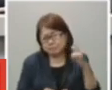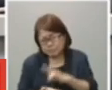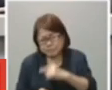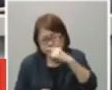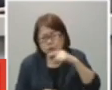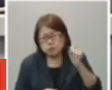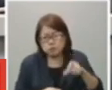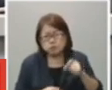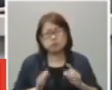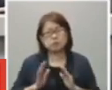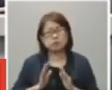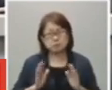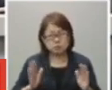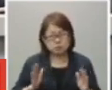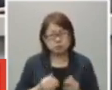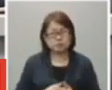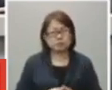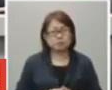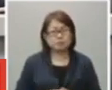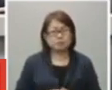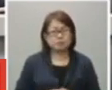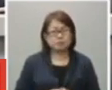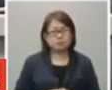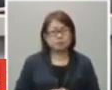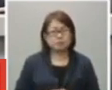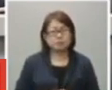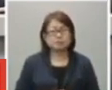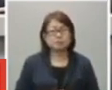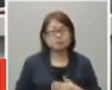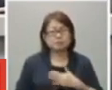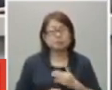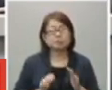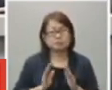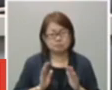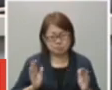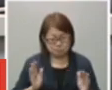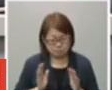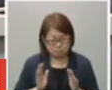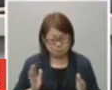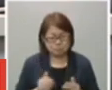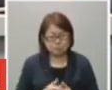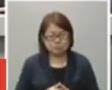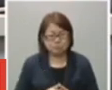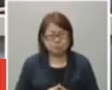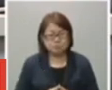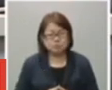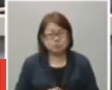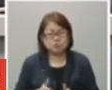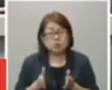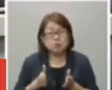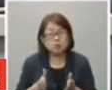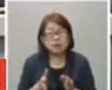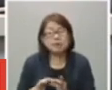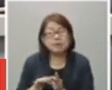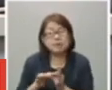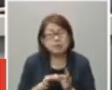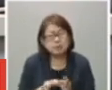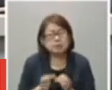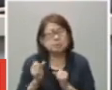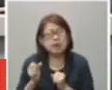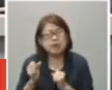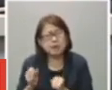นี่ก็พูดอย่างนี้ก็ขอบคุณนะครับหน่วยงานที่เกี่ยวข้องก็พยายามเต็ม